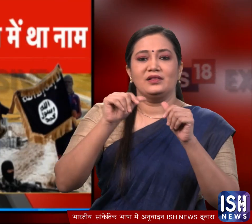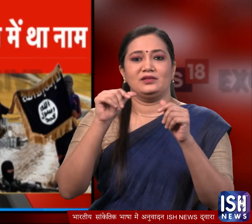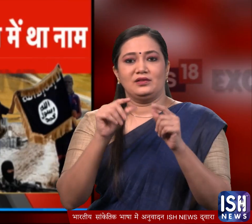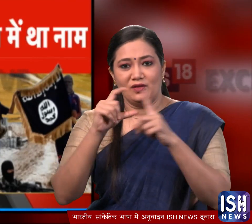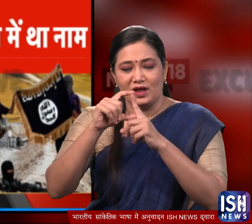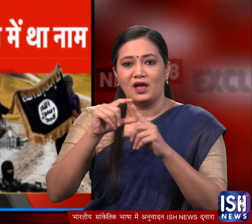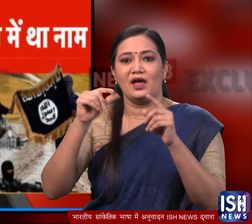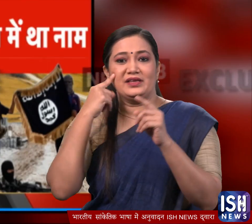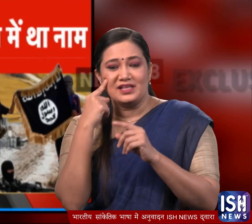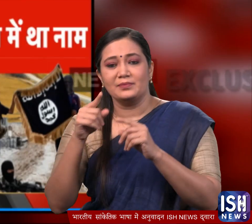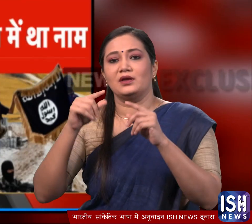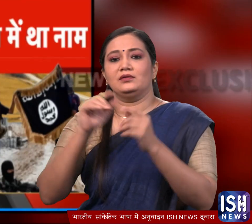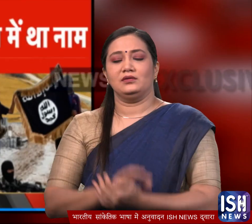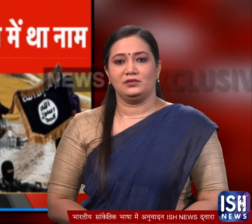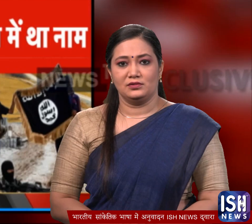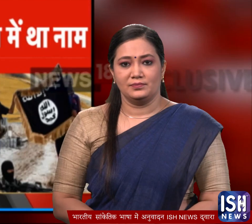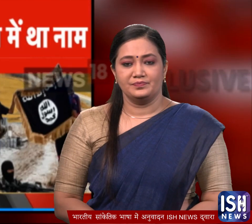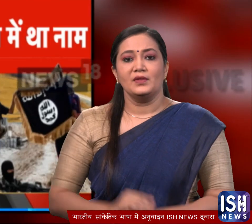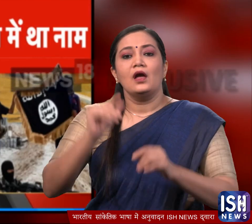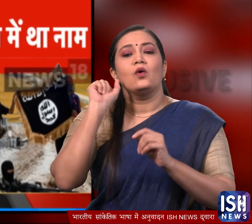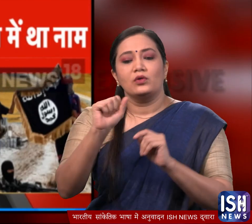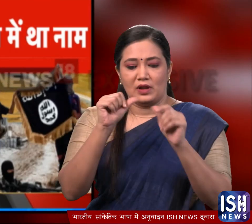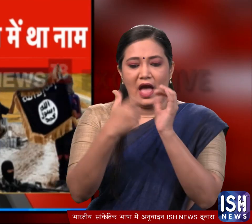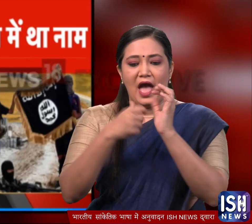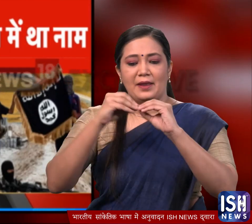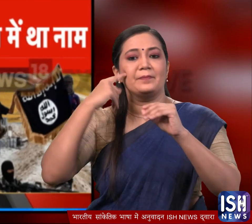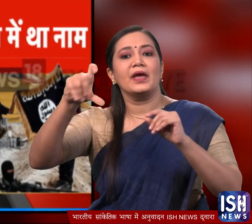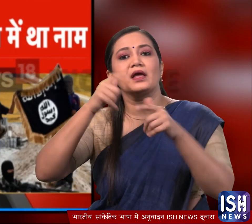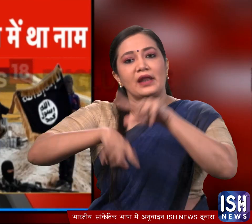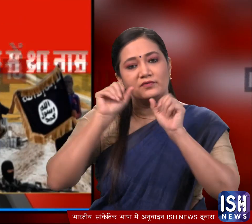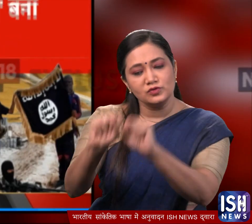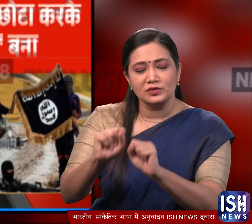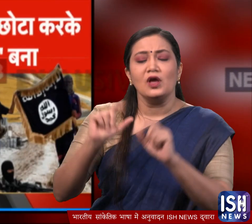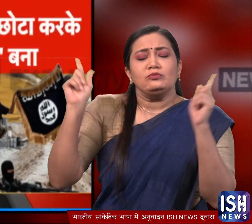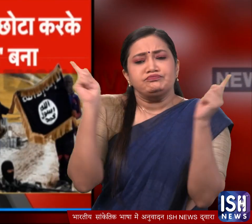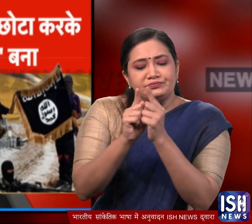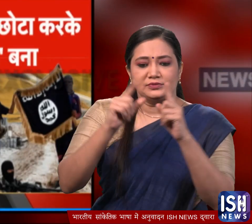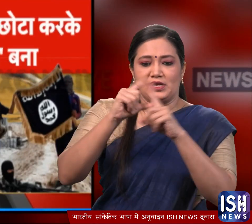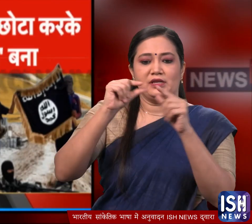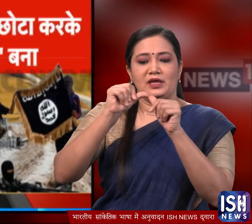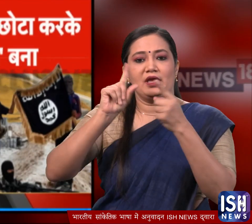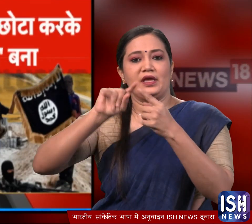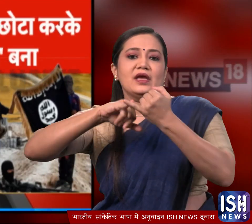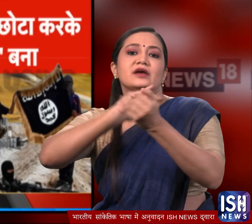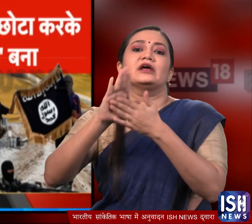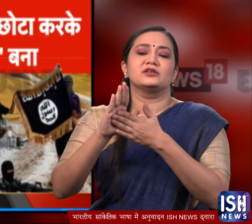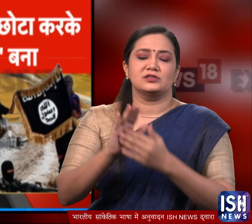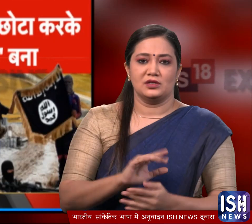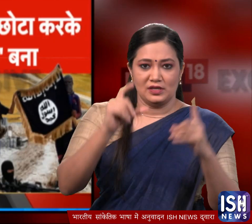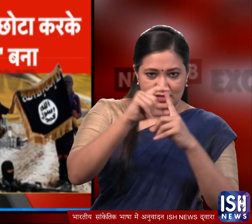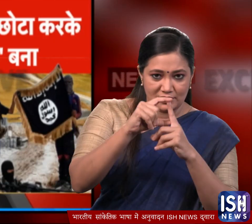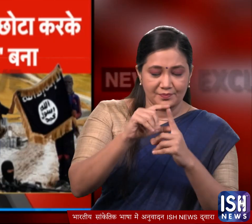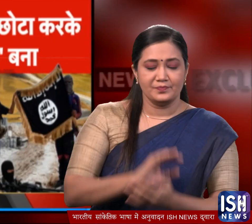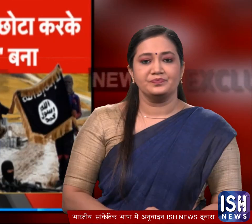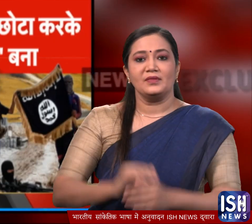इस्लामिया फिल इराक व अल शाम। ये अरबी भाषा के शब्द, इसी की शॉर्ट फॉर्म बनी दाइश। दौला से द